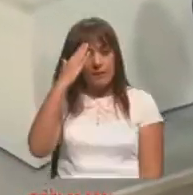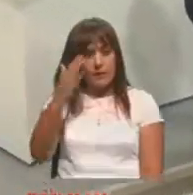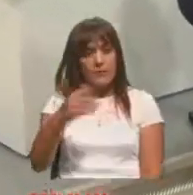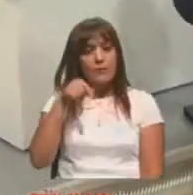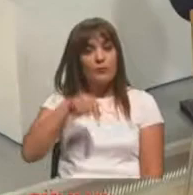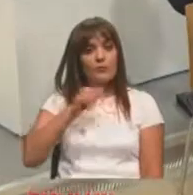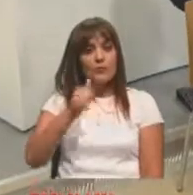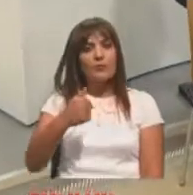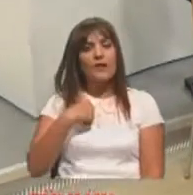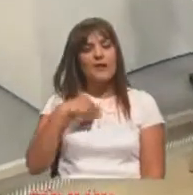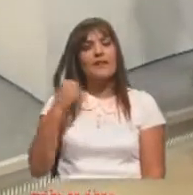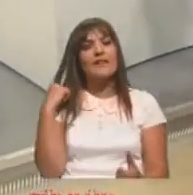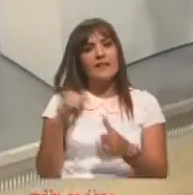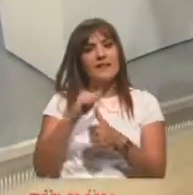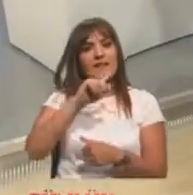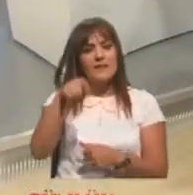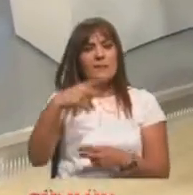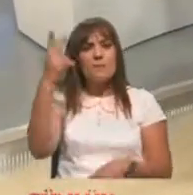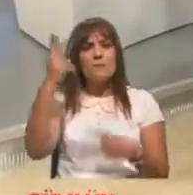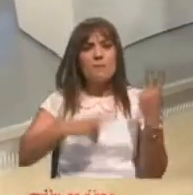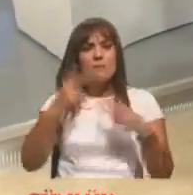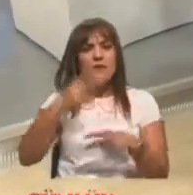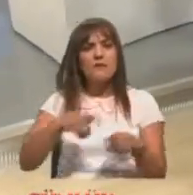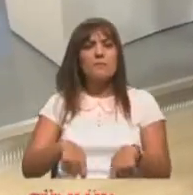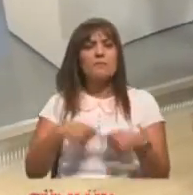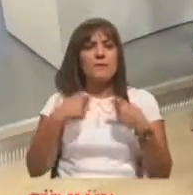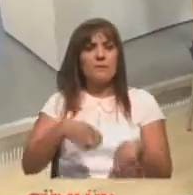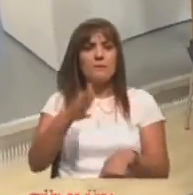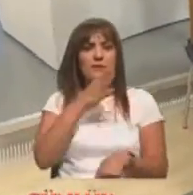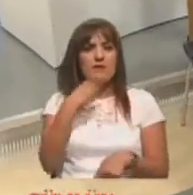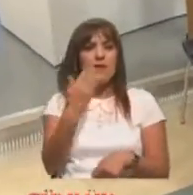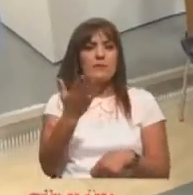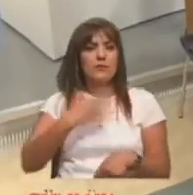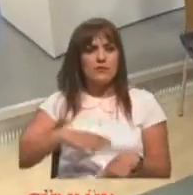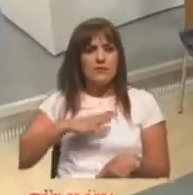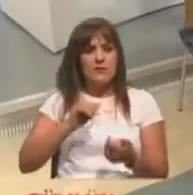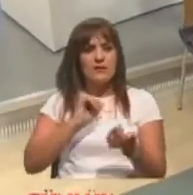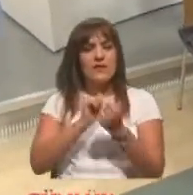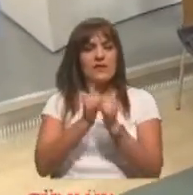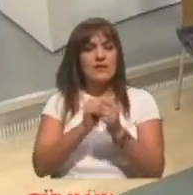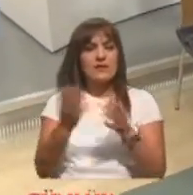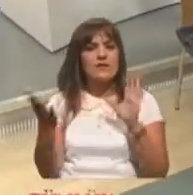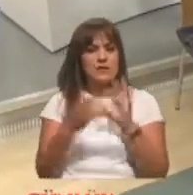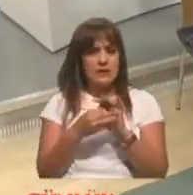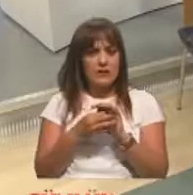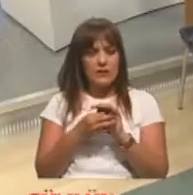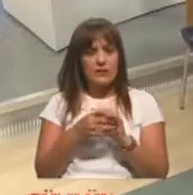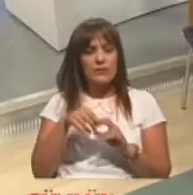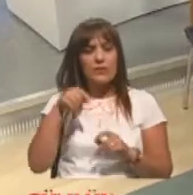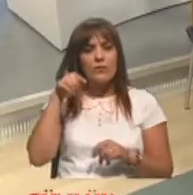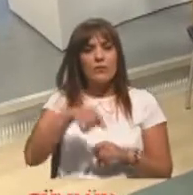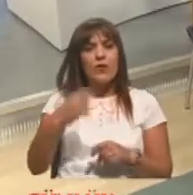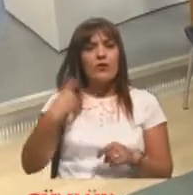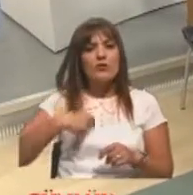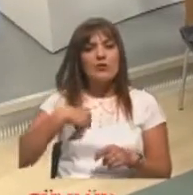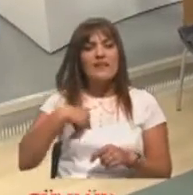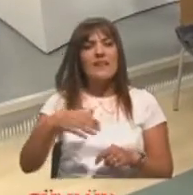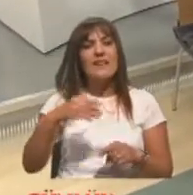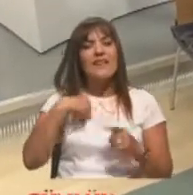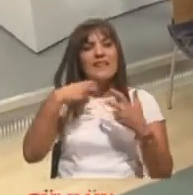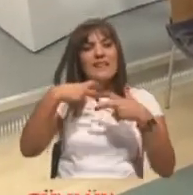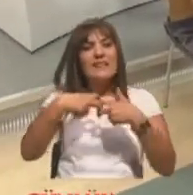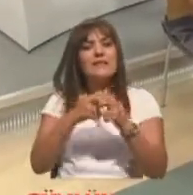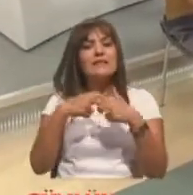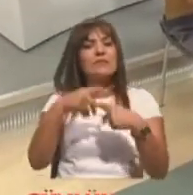Merhabalar. Bugün ben yine size bazı pratik bilgiler vermek istiyorum egzersizle ilgili. Bugün özellikle diz problemleri